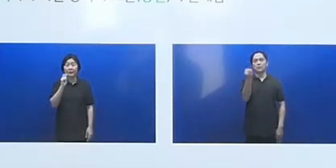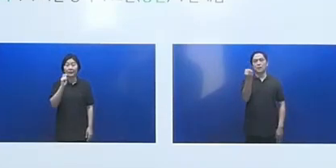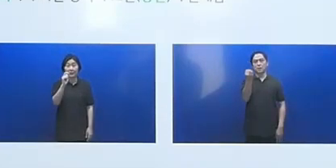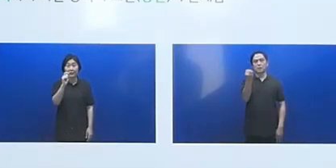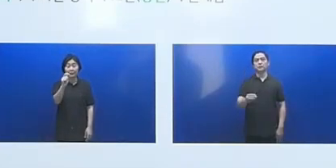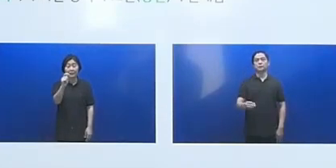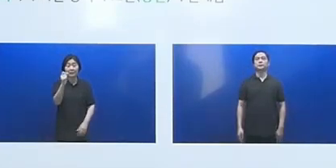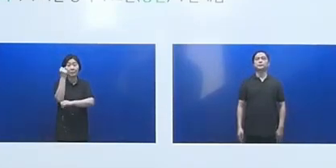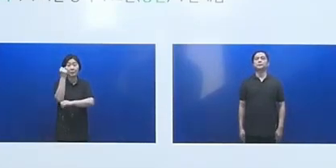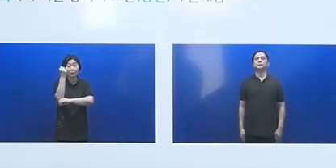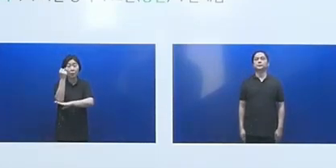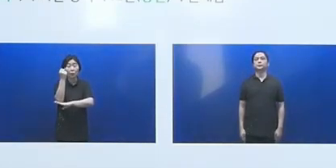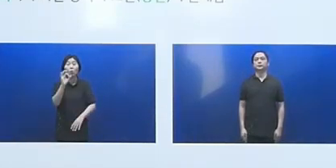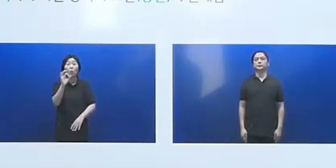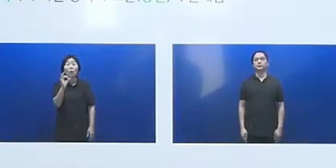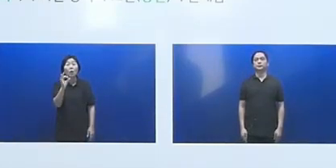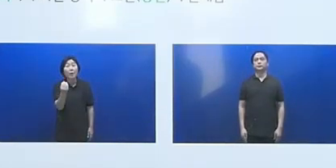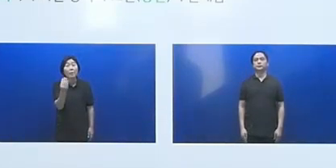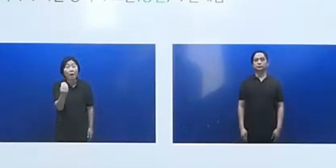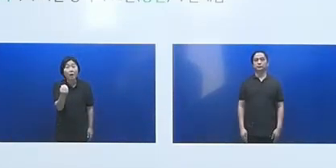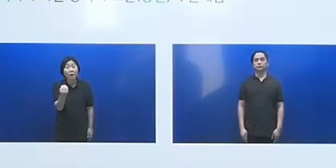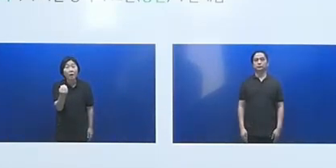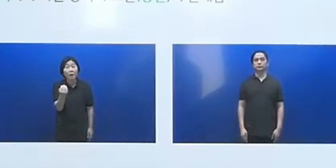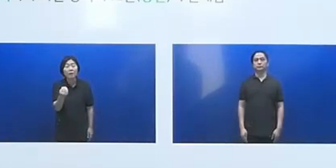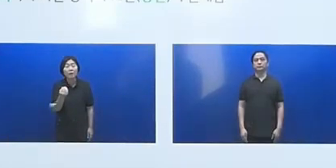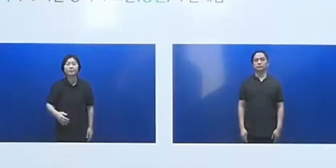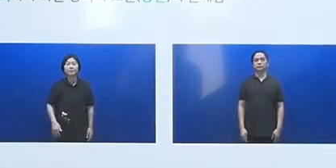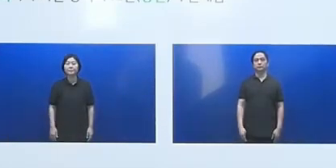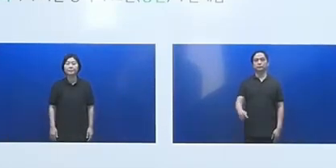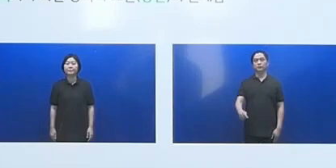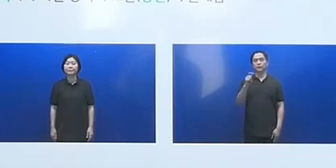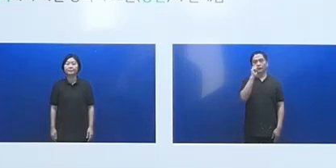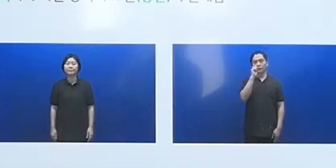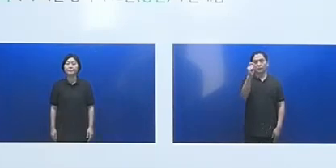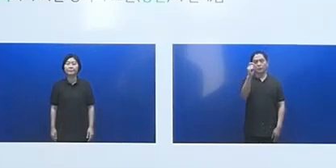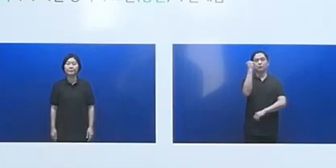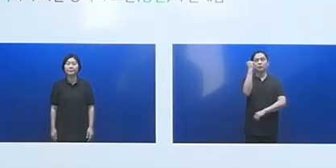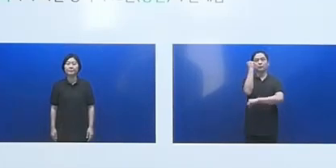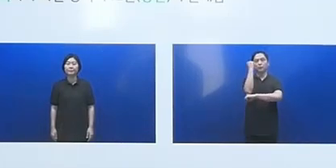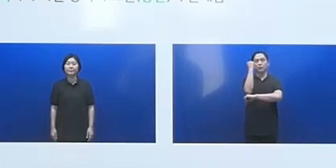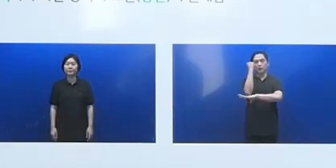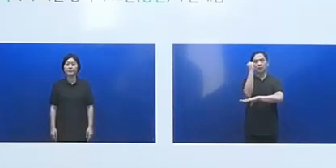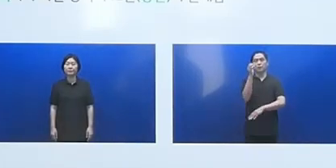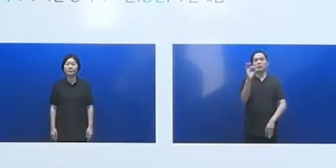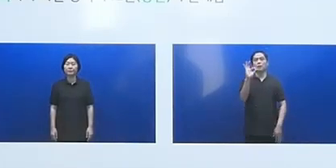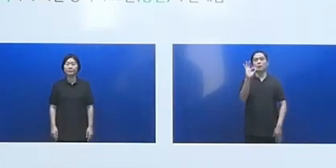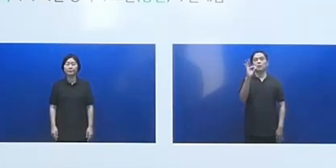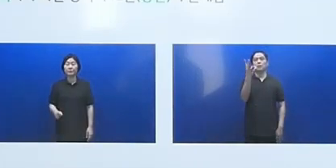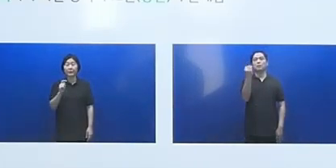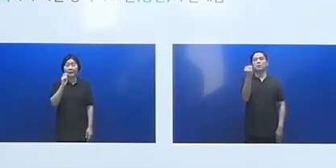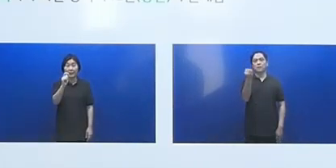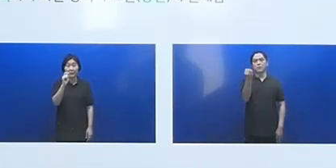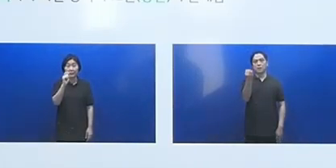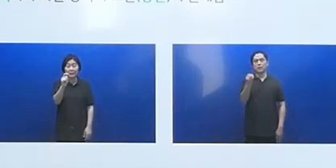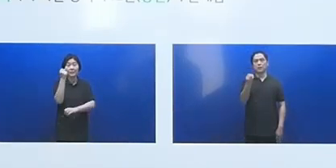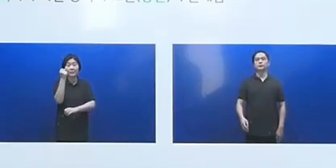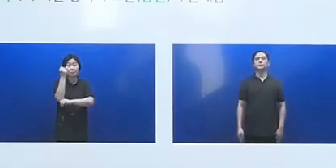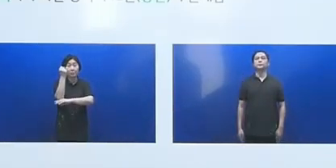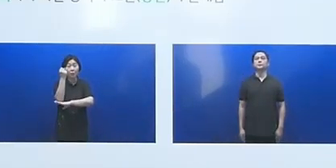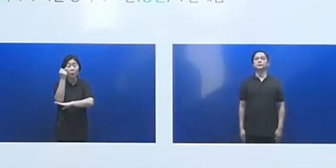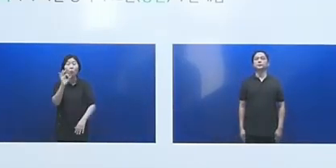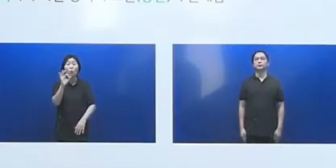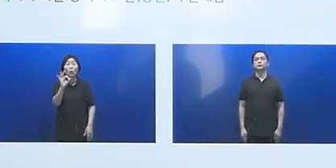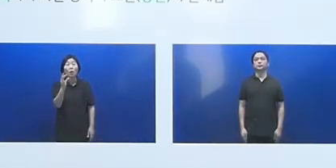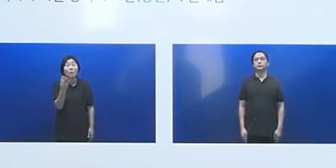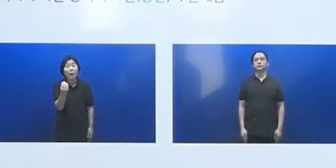사람마다 체형이 다 다르기 때문에 어떤 분은 팔이 길 수가 있고, 어떤 분은 팔이 좀 짧고 대신에 손가락이 길다던가 이런 형태가 있을 수가 있고, 어떤